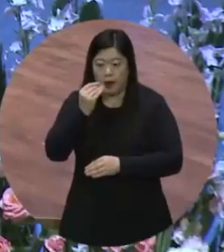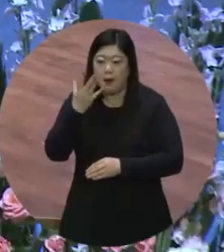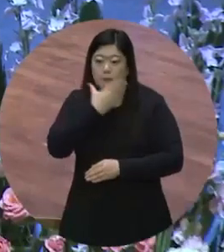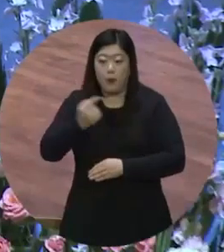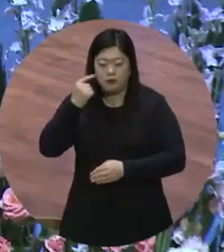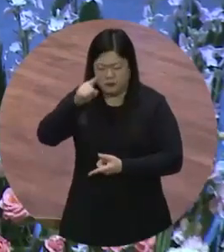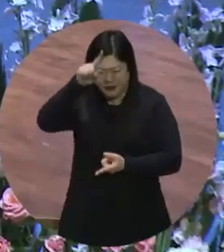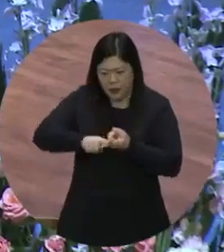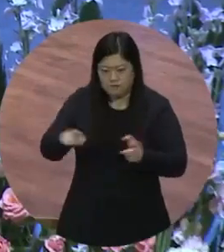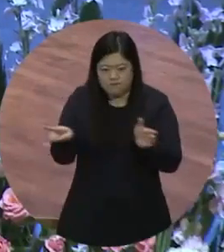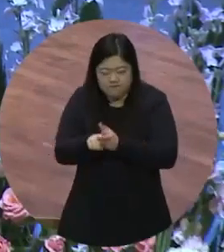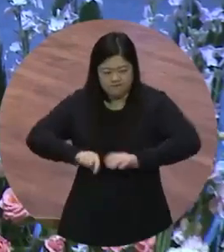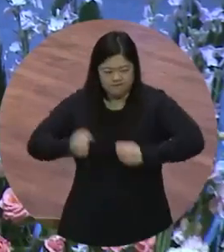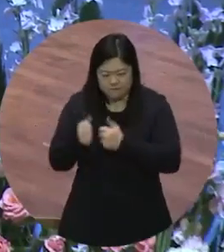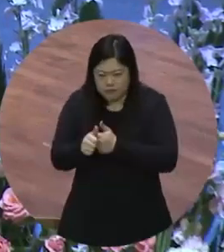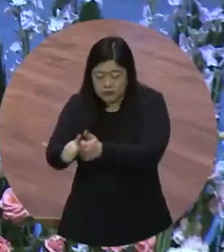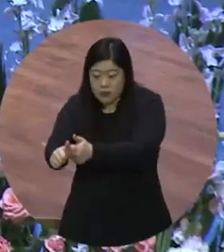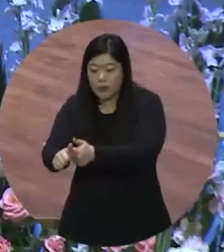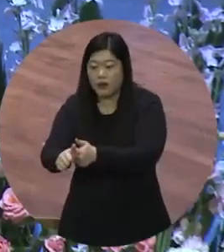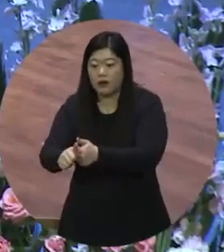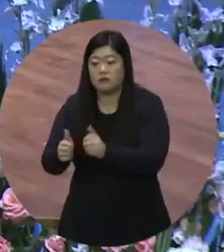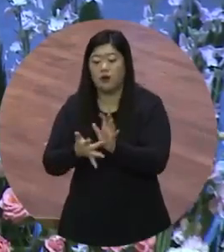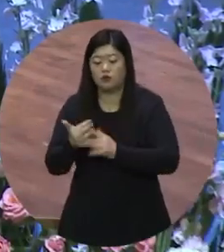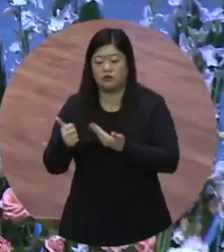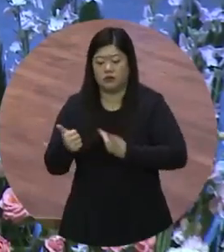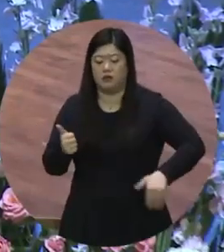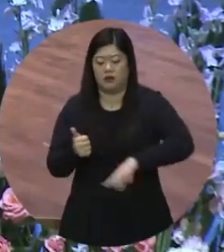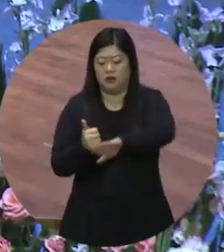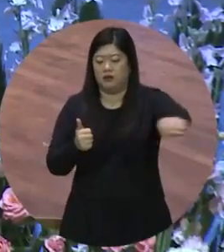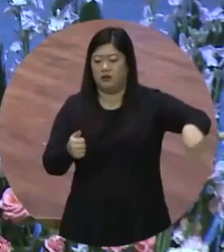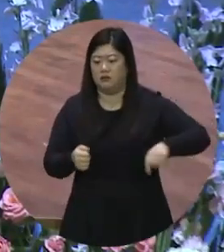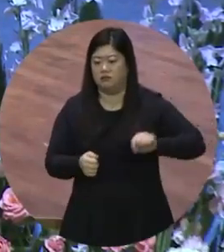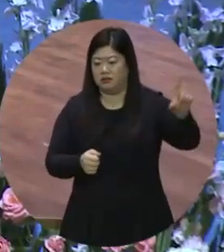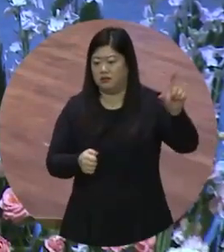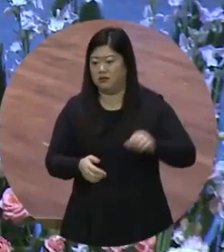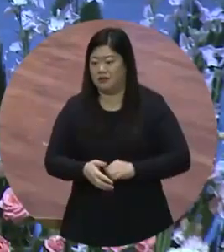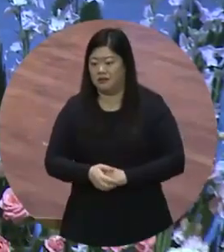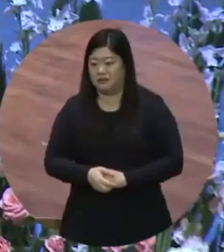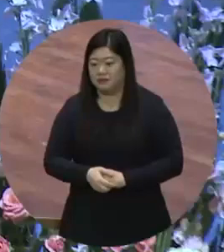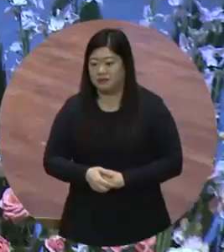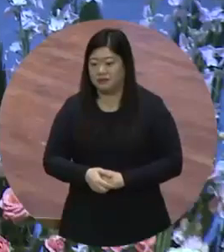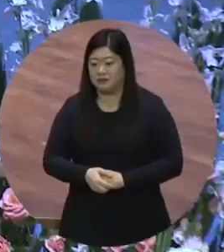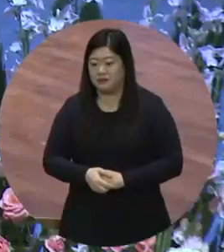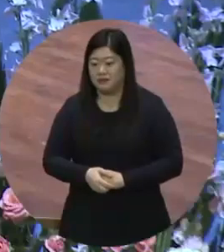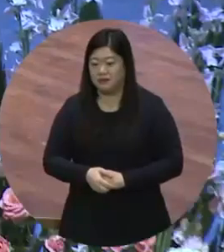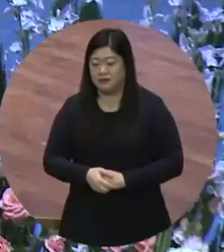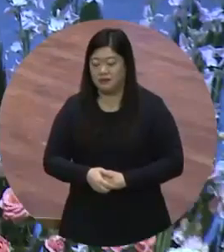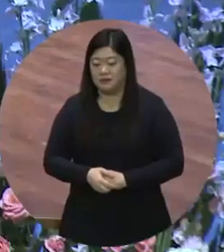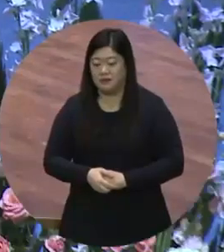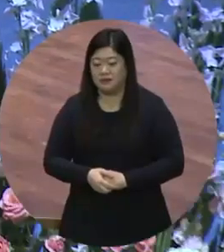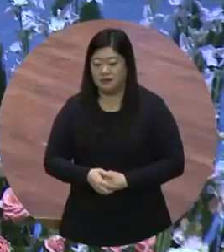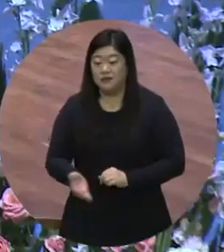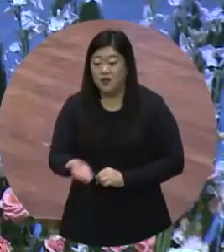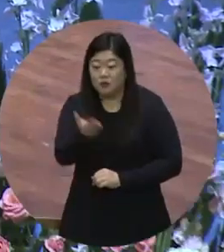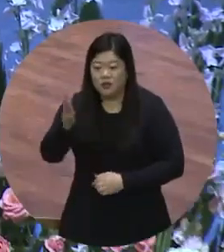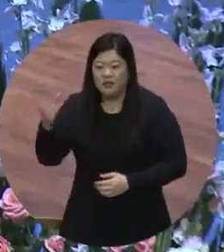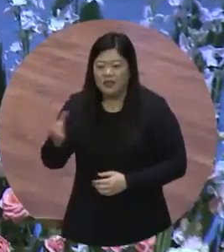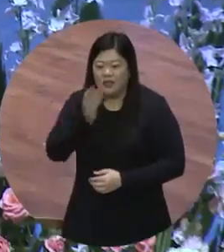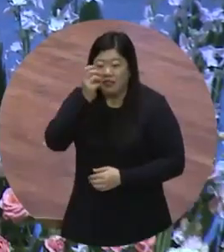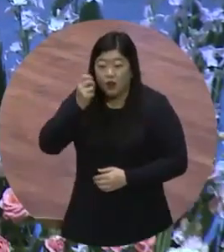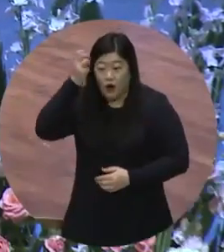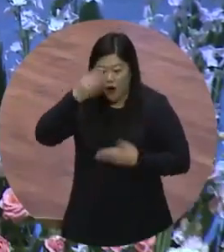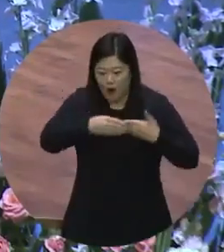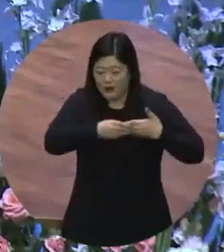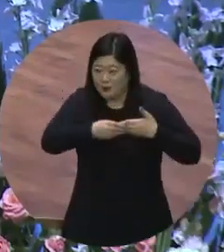받으시기 바랍니다. 성령이 여러분 안에 계시는데 성령도 못 받으니까 계속해서 힘들게 산단 말이에요.